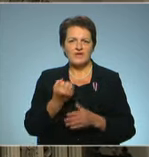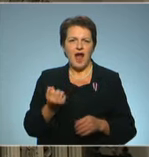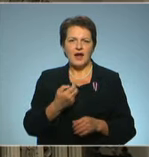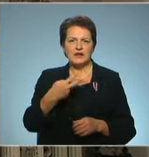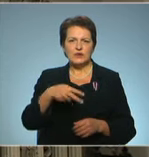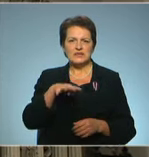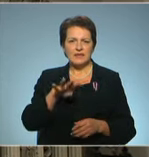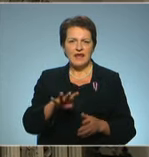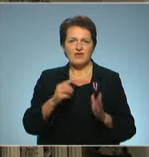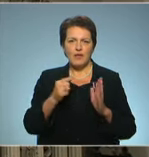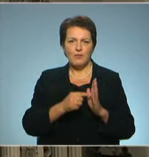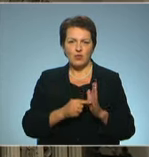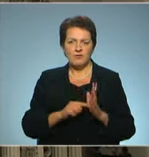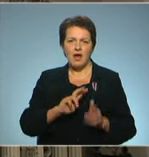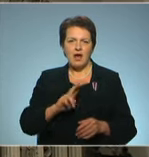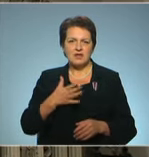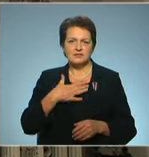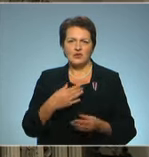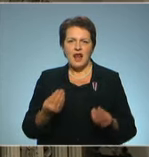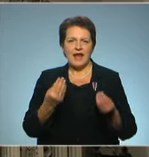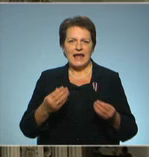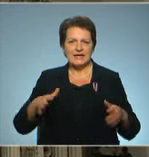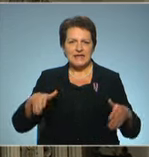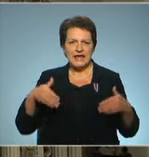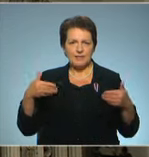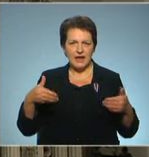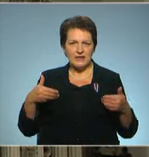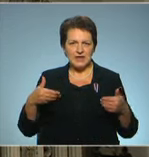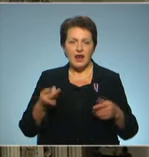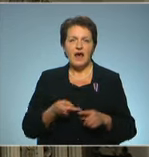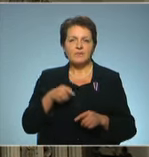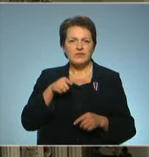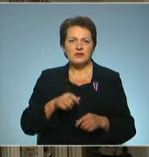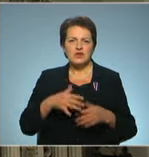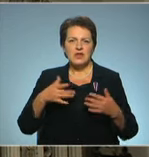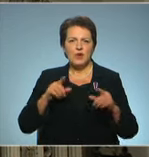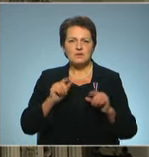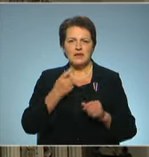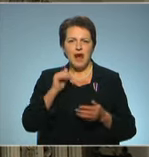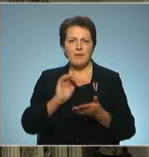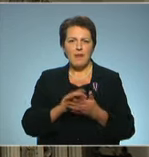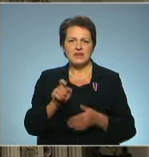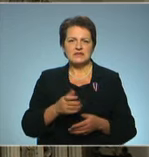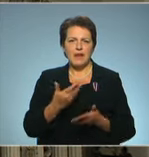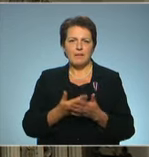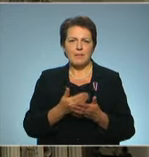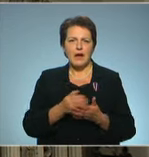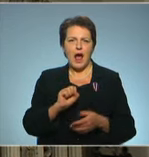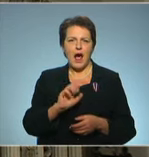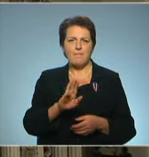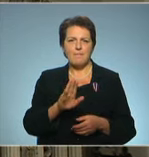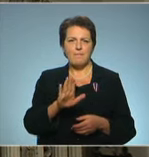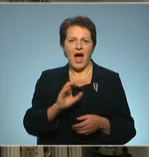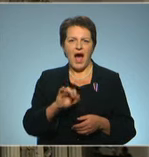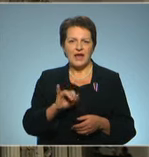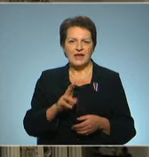29 punktiem, kas mūs lieliski iepriecina. Taču daudz mazāk pazīst, piemēram, Andri Ambaini